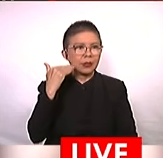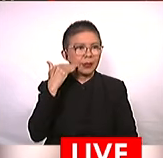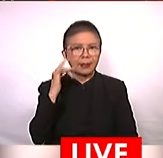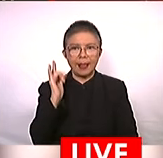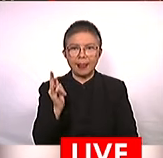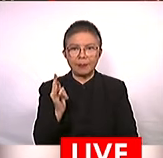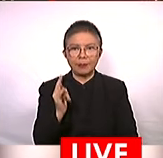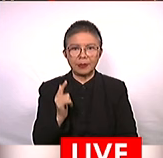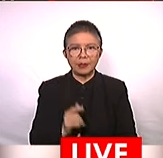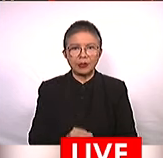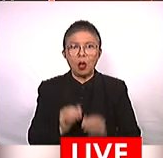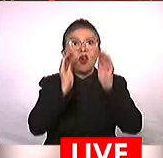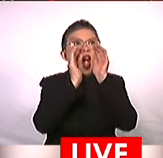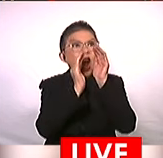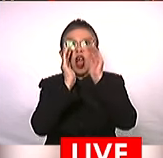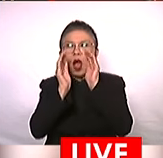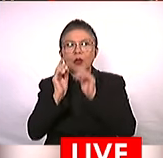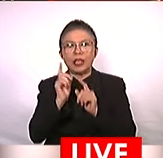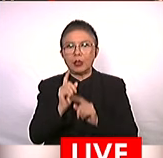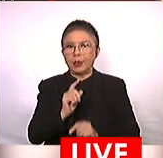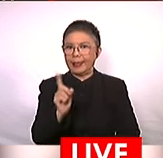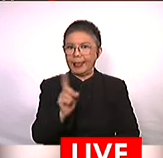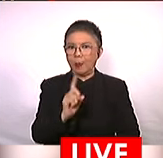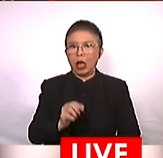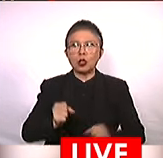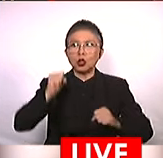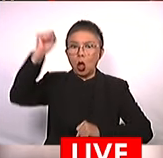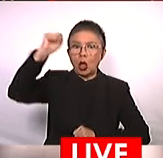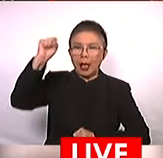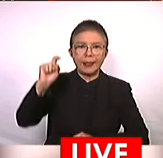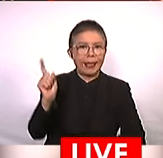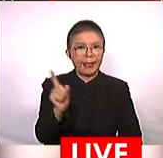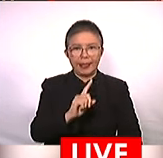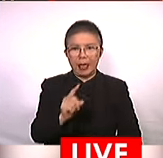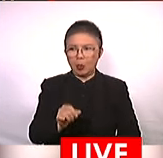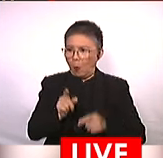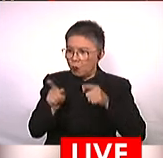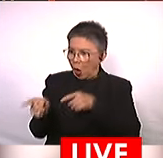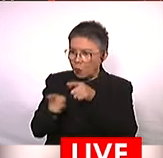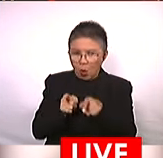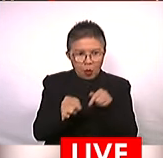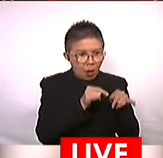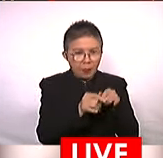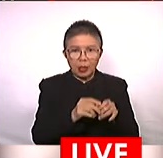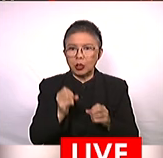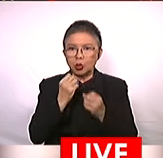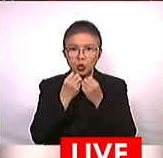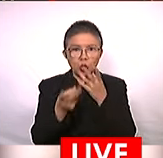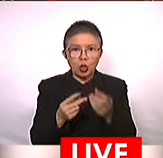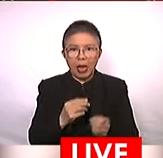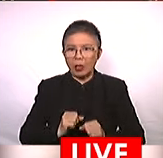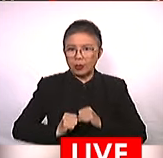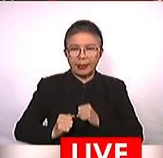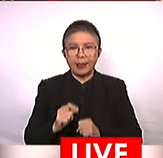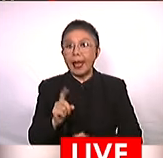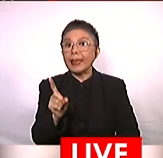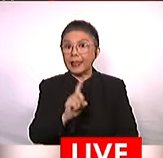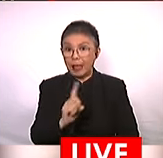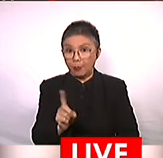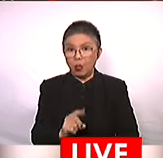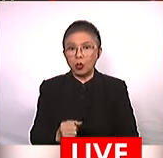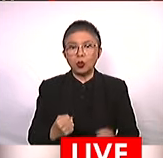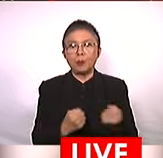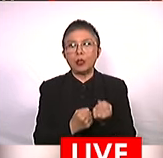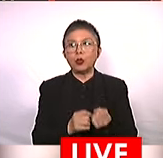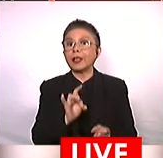ketertiban dan tidak meneriakan y slogan dan melakukan intimidasi dalam bentuk ucapan maupun tindakan kepada